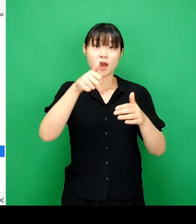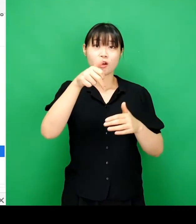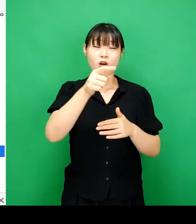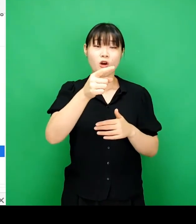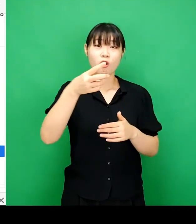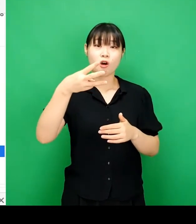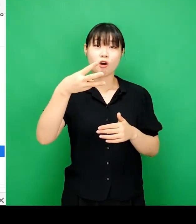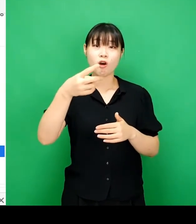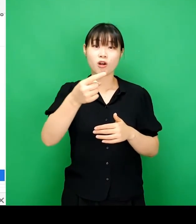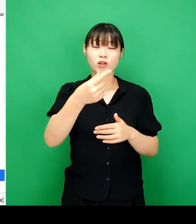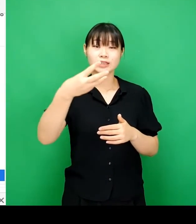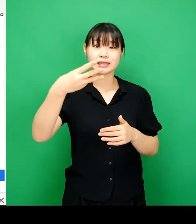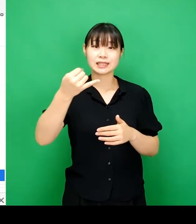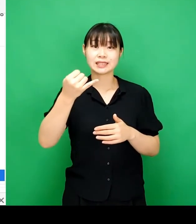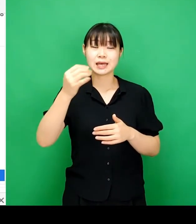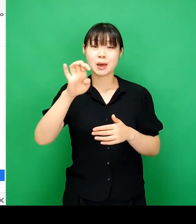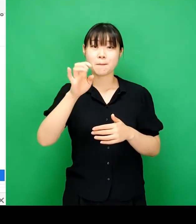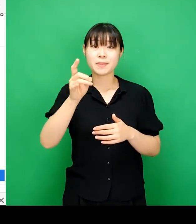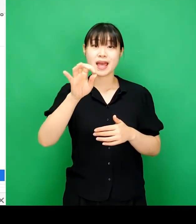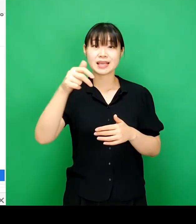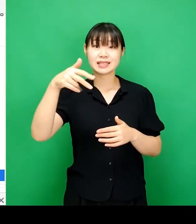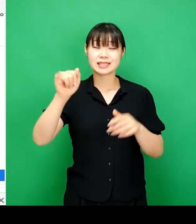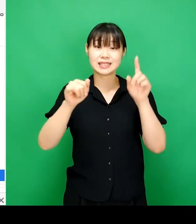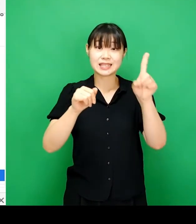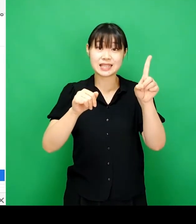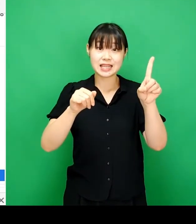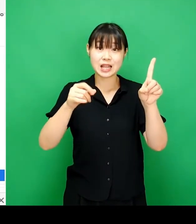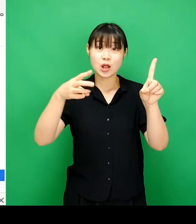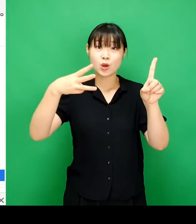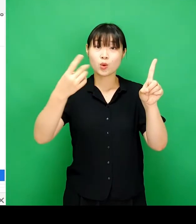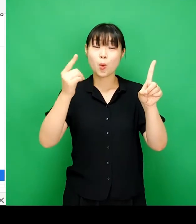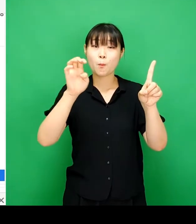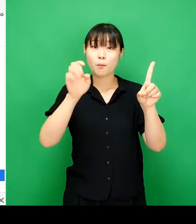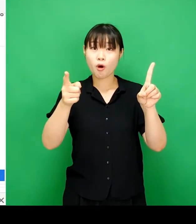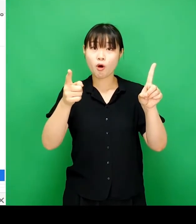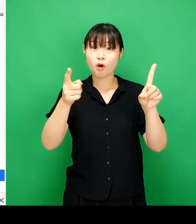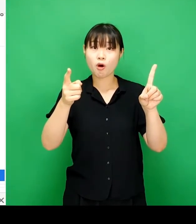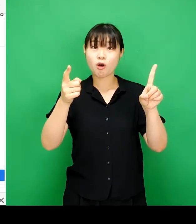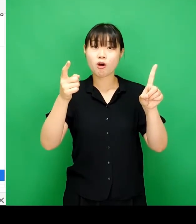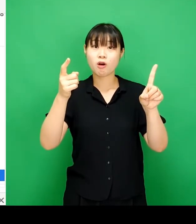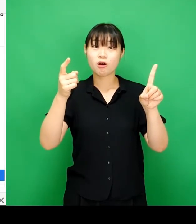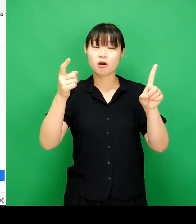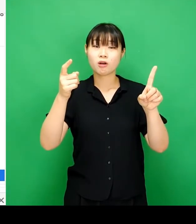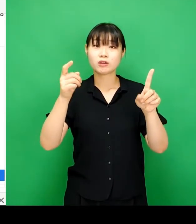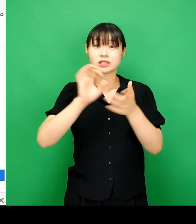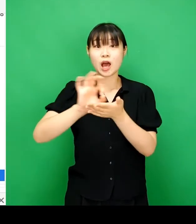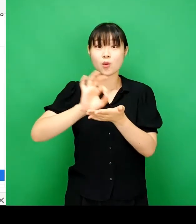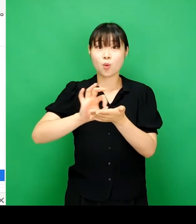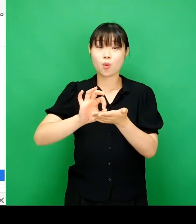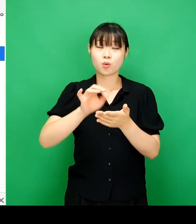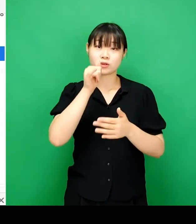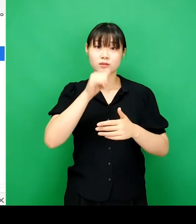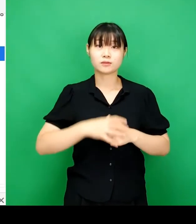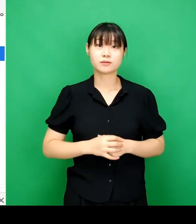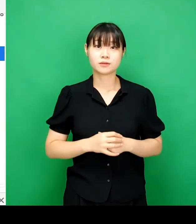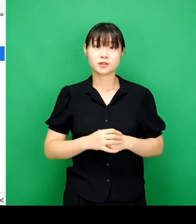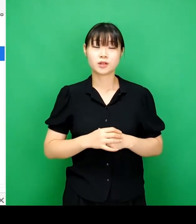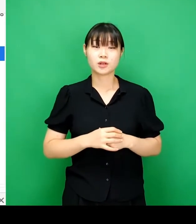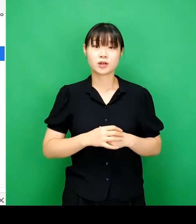요소들 중 커런트 페이지 항목이 1, 로퍼 페이지 항목이 6이라는 요소가